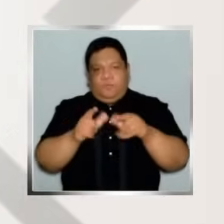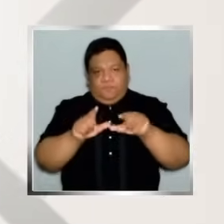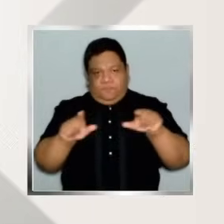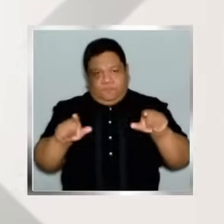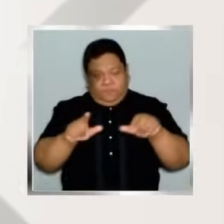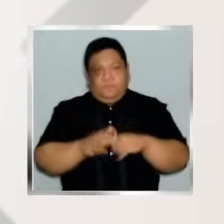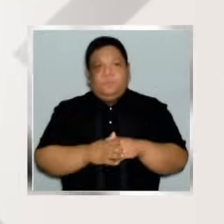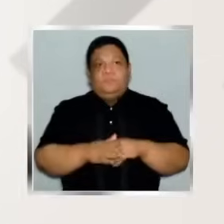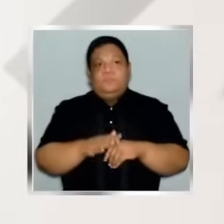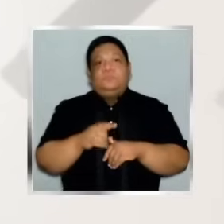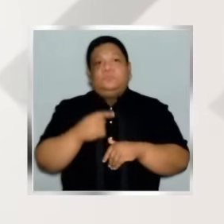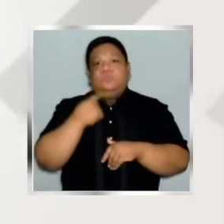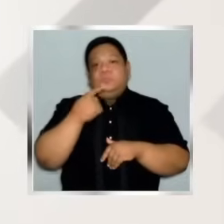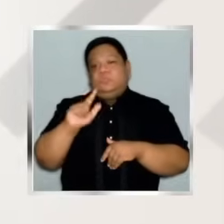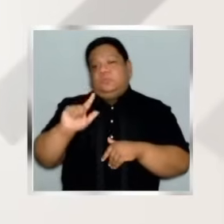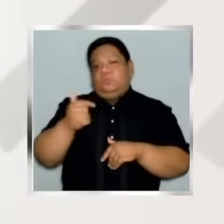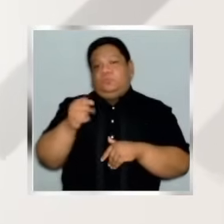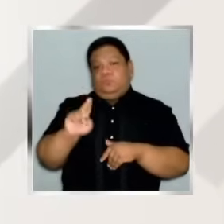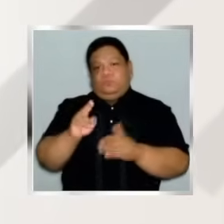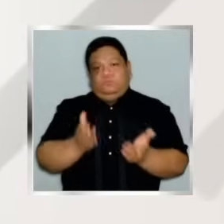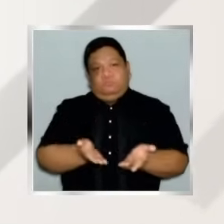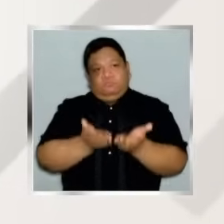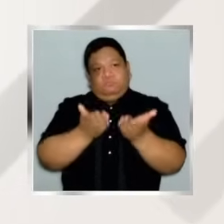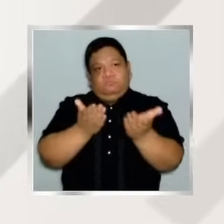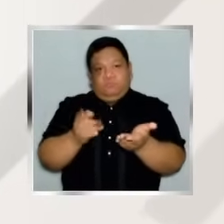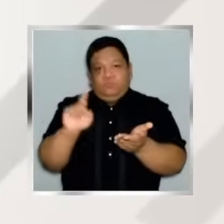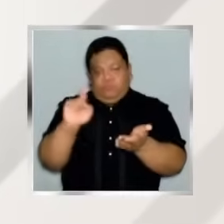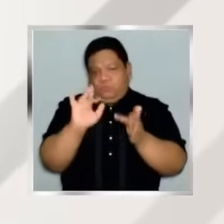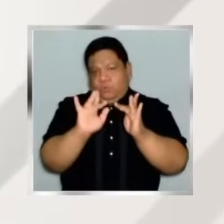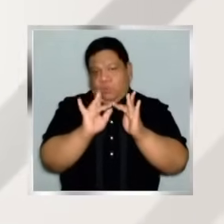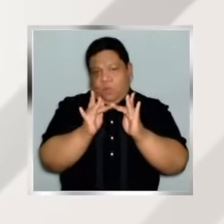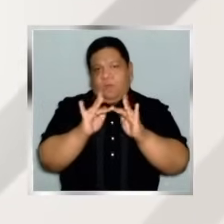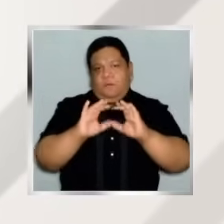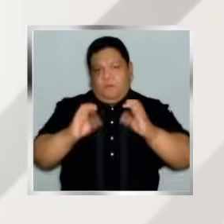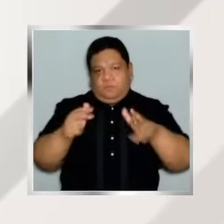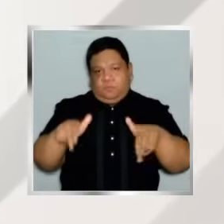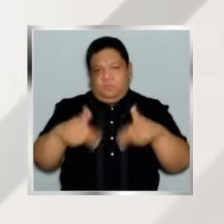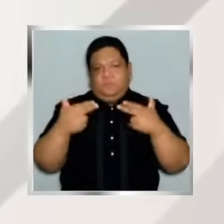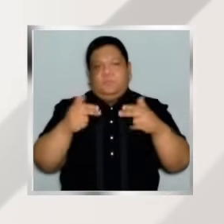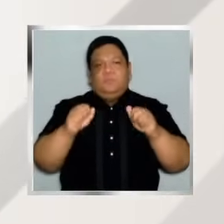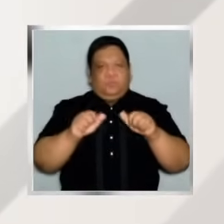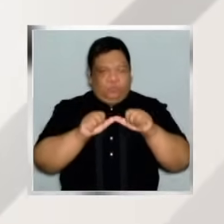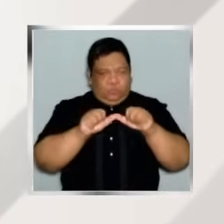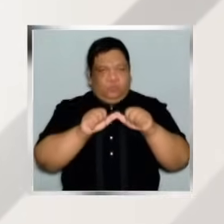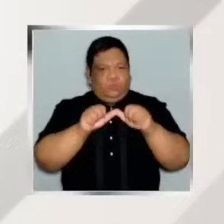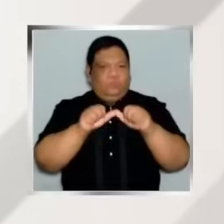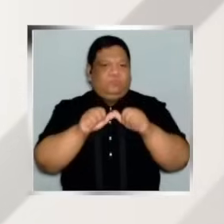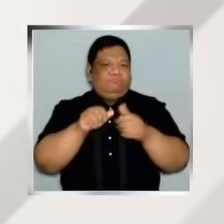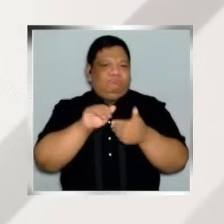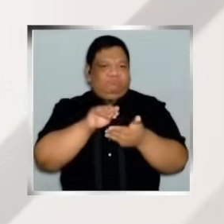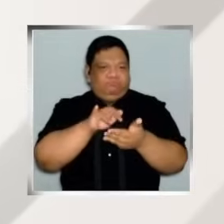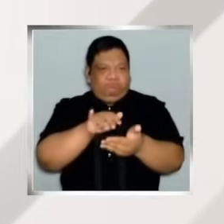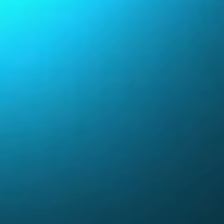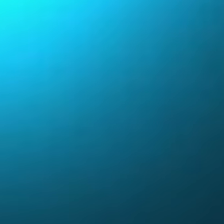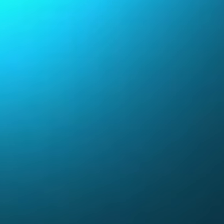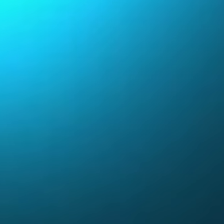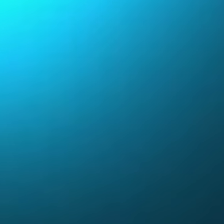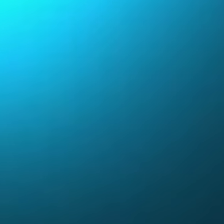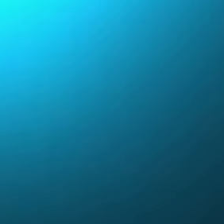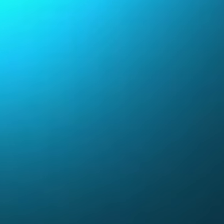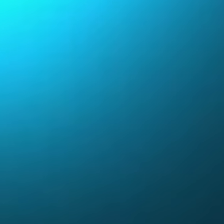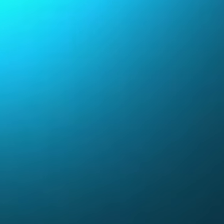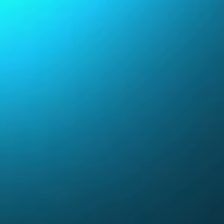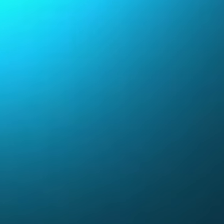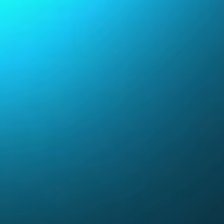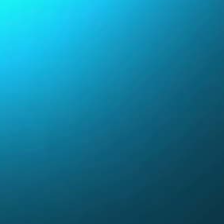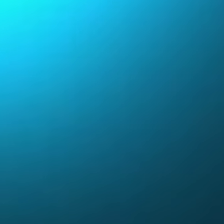lokal na pamahalaan ng Bulacan ang online classes para hindi maantala ang pag-aaral ng mga estudyante.